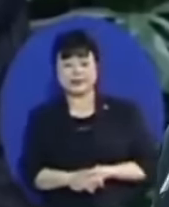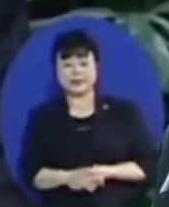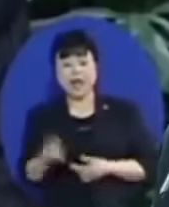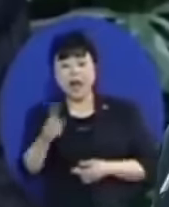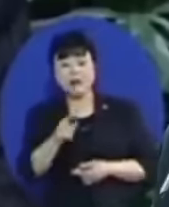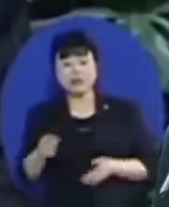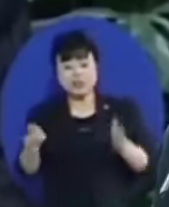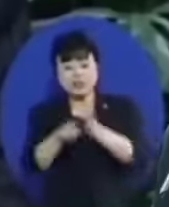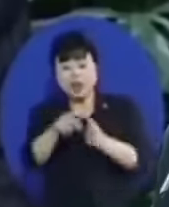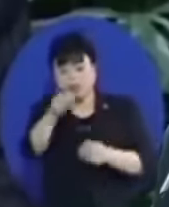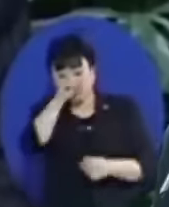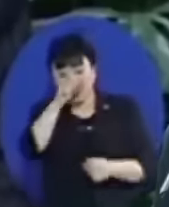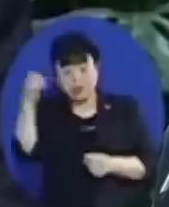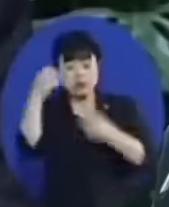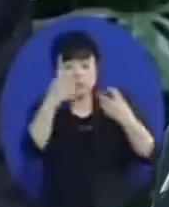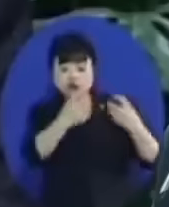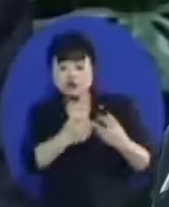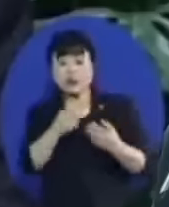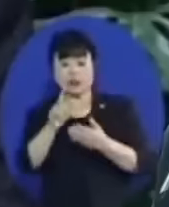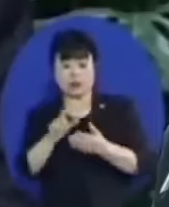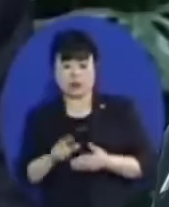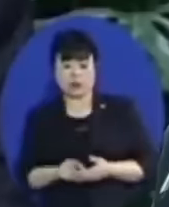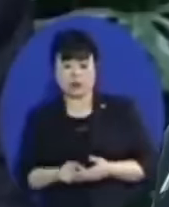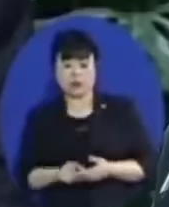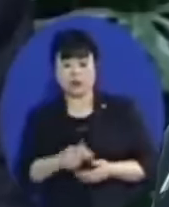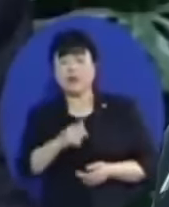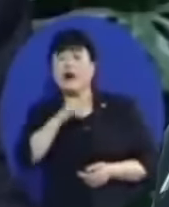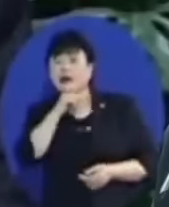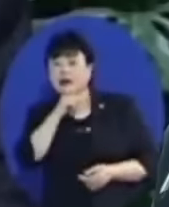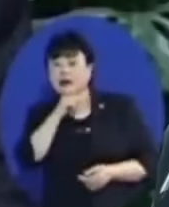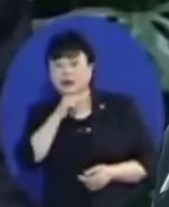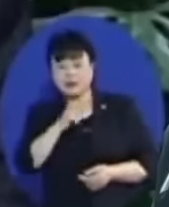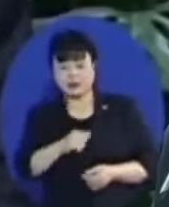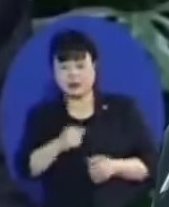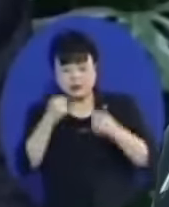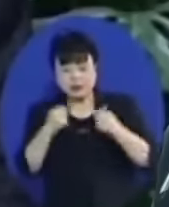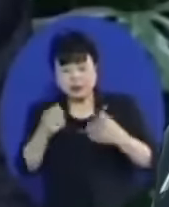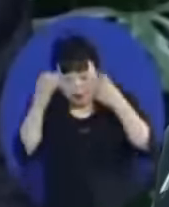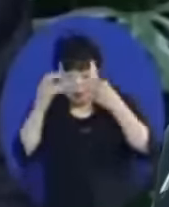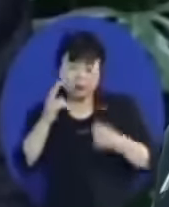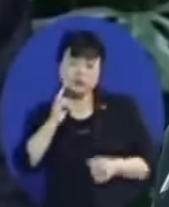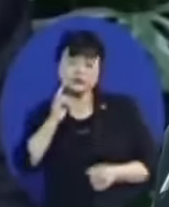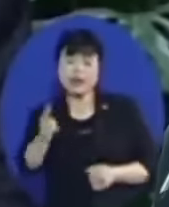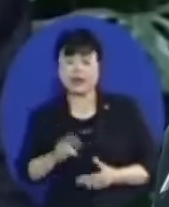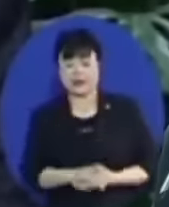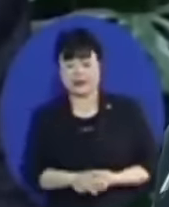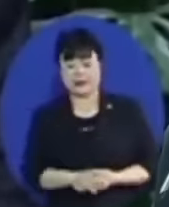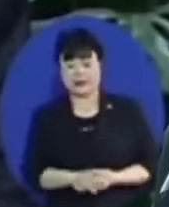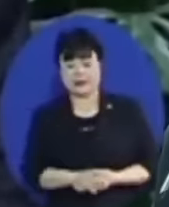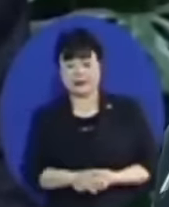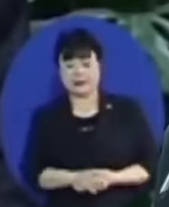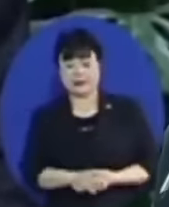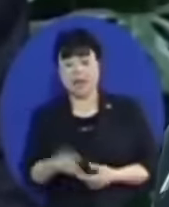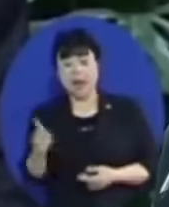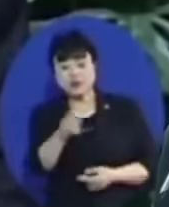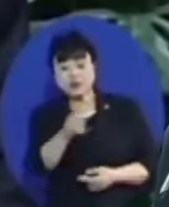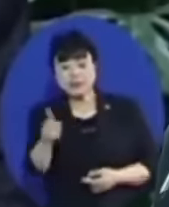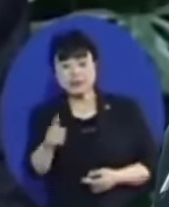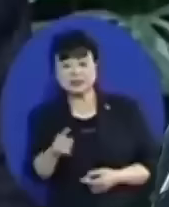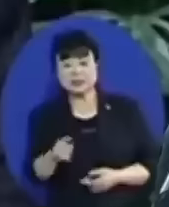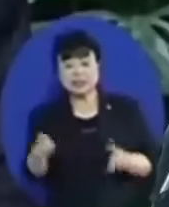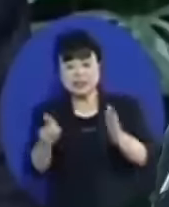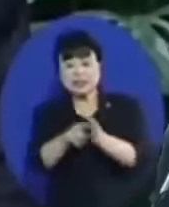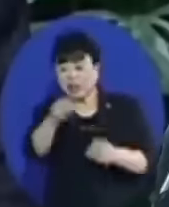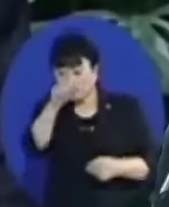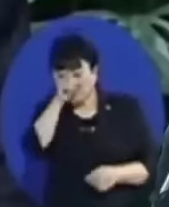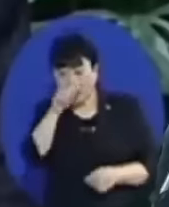아무리 신앙이 좋고 성령 충만해도 너무 가난하면 삶의 고통이 심합니다. 아무리 신앙이